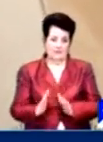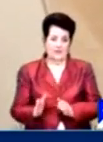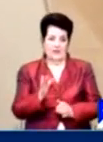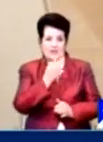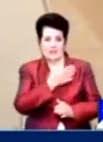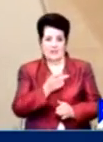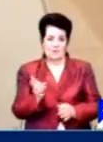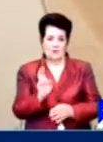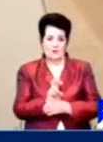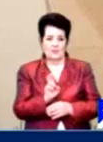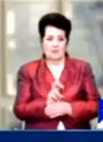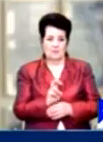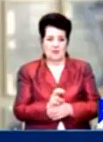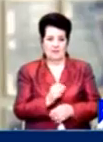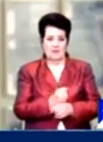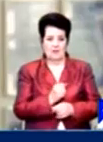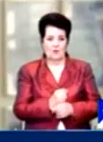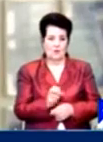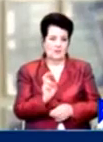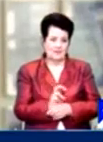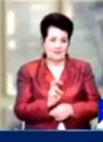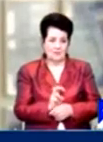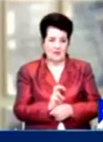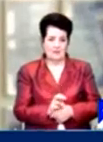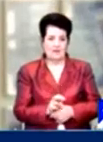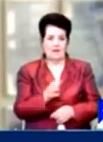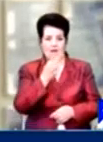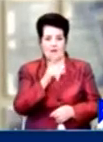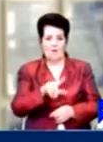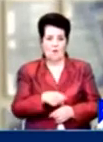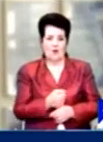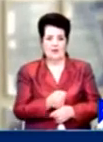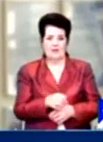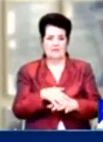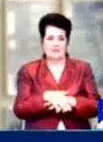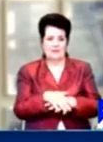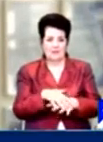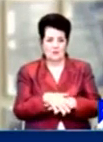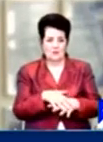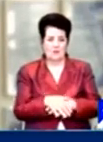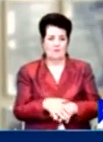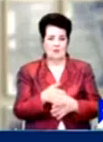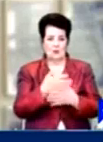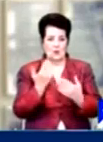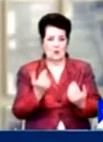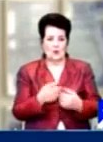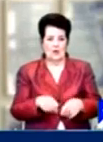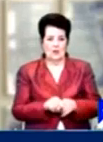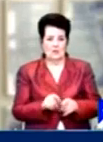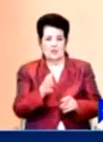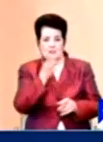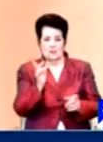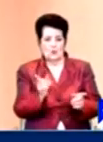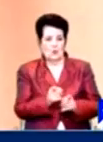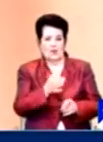timpului sistematic de lucru, sistematic la ore, sistematic să rezolve, nu-i ceva care se face în scurt